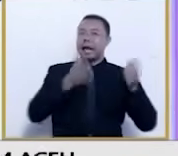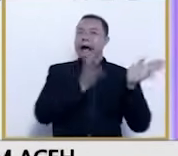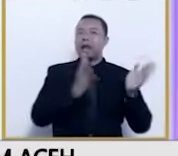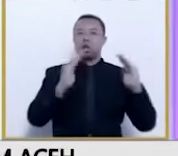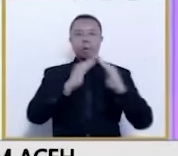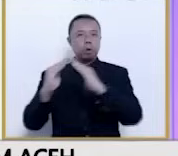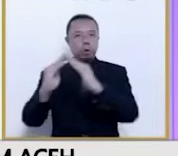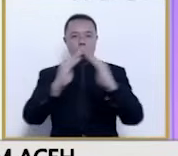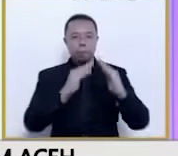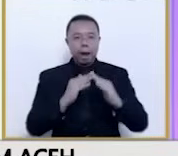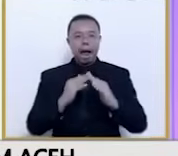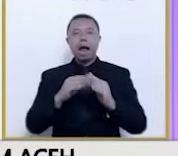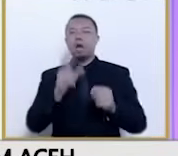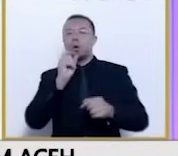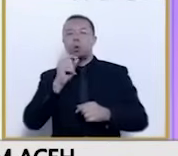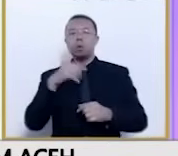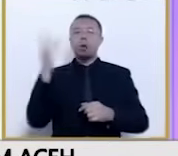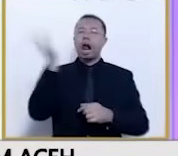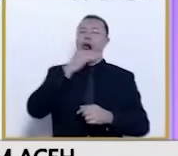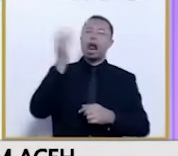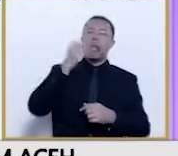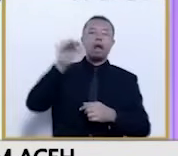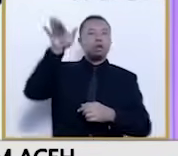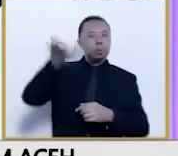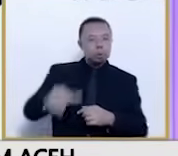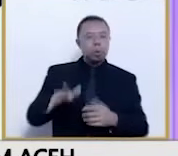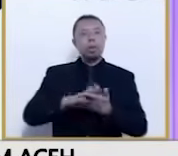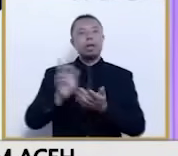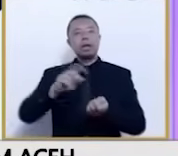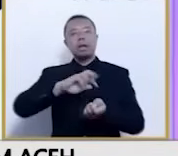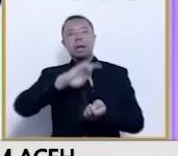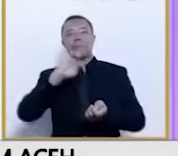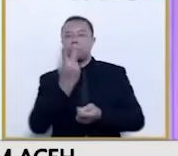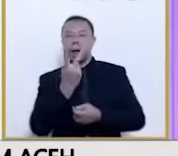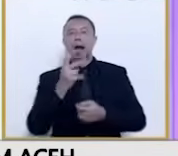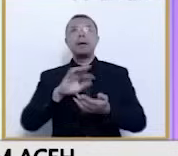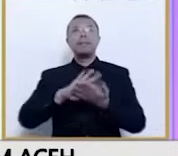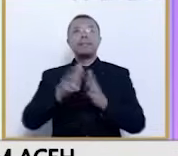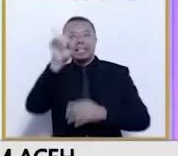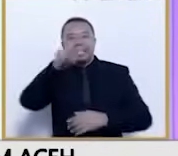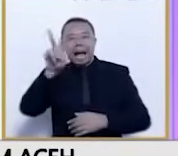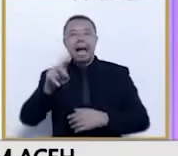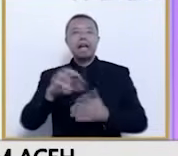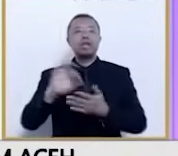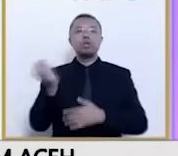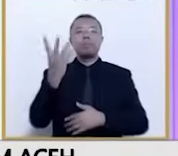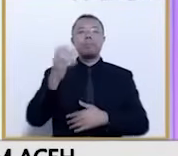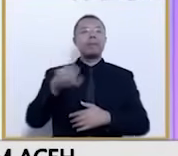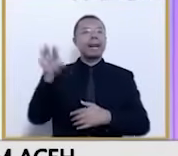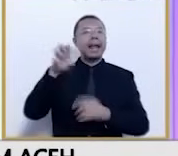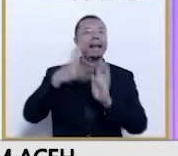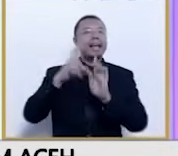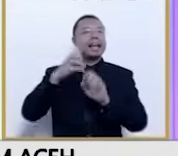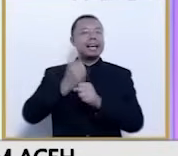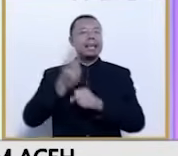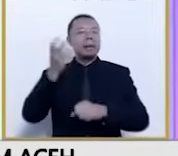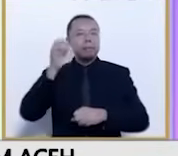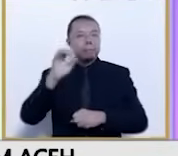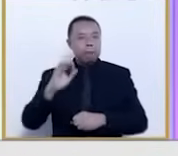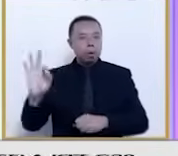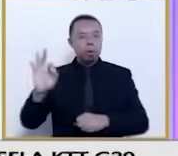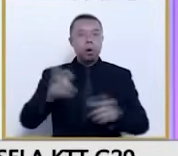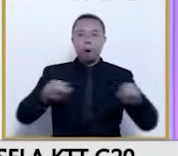penurunan emisi dan polusi udara, serta transisi energi terbarukan, pengelolaan sampah, ketersediaan air